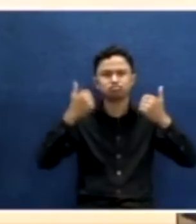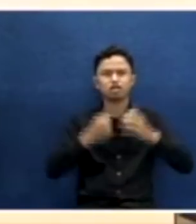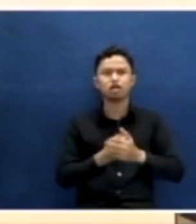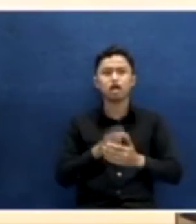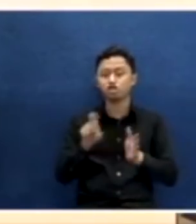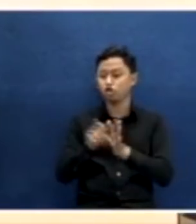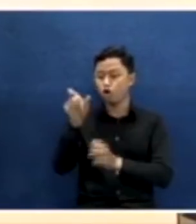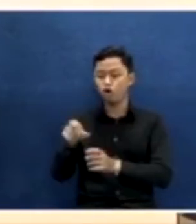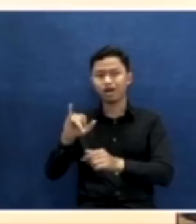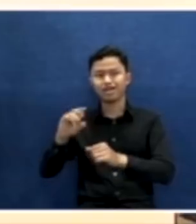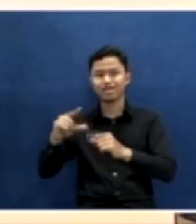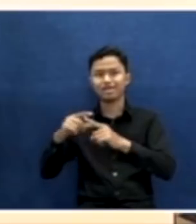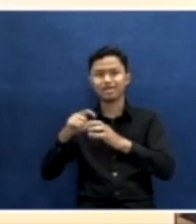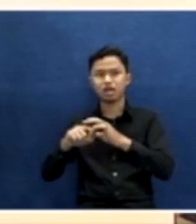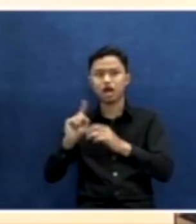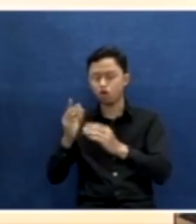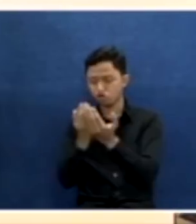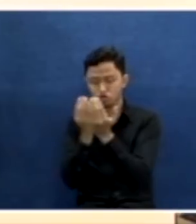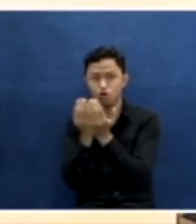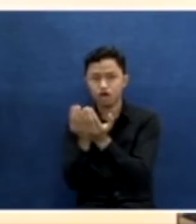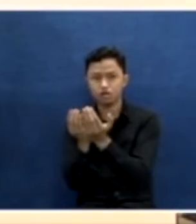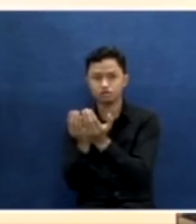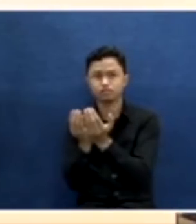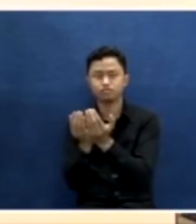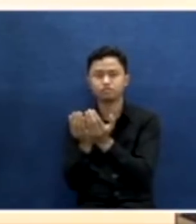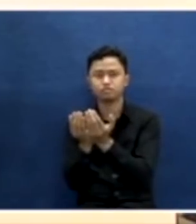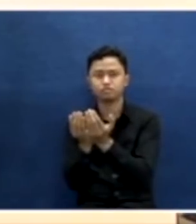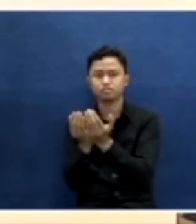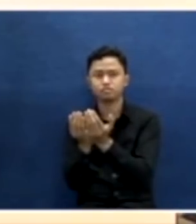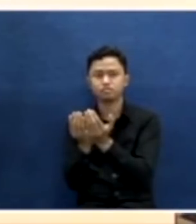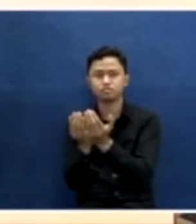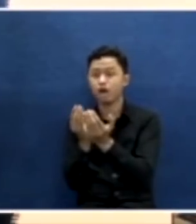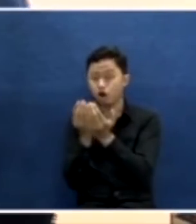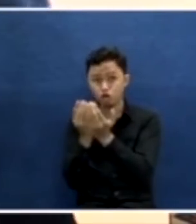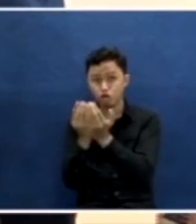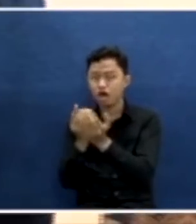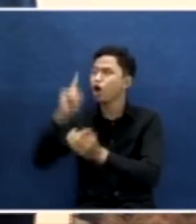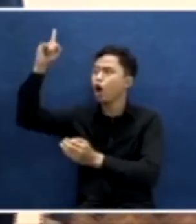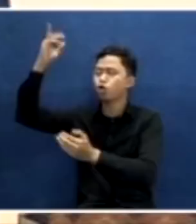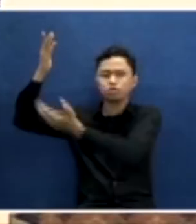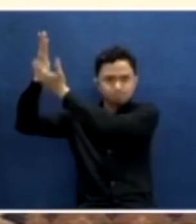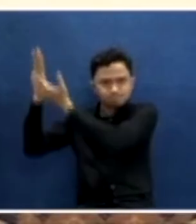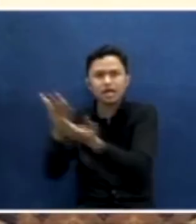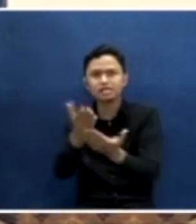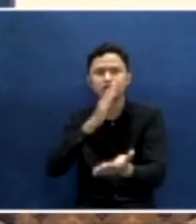Jadi kalau untuk membaca sejarah atom akan dapati orang Irak Basrah dan kufah itu paling Mustajab kalau sudah berdoa maka kemudian kalau ada